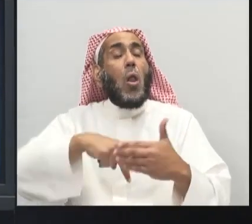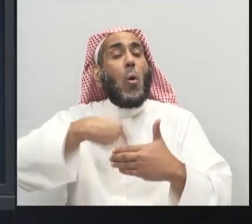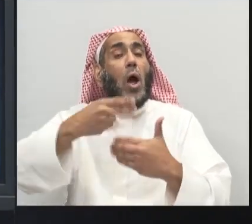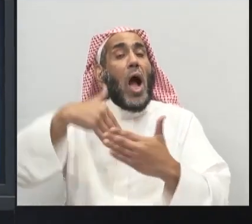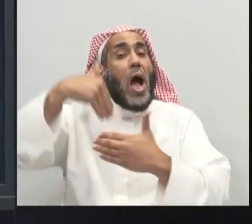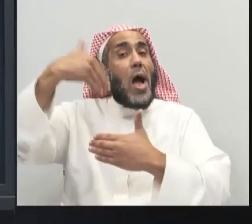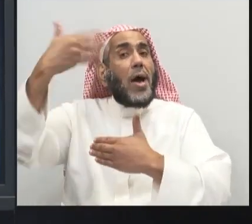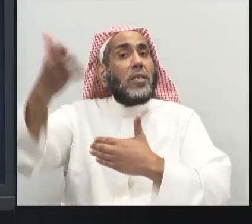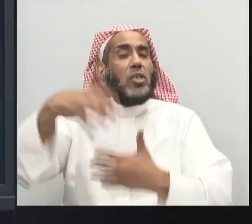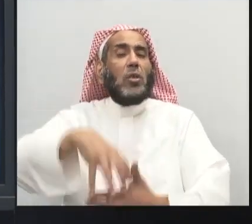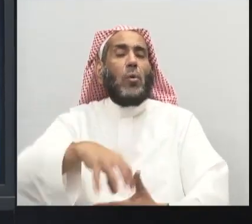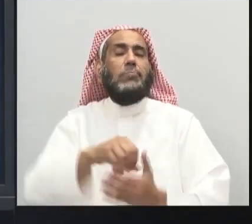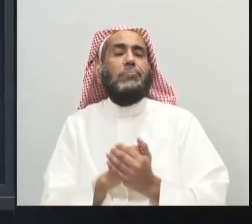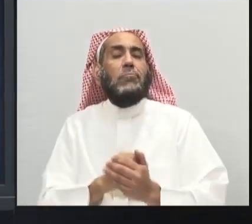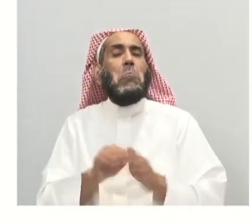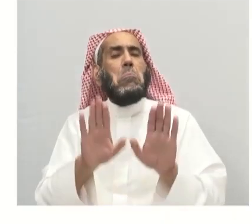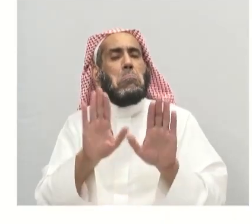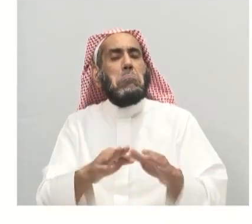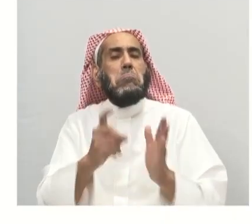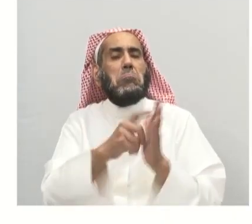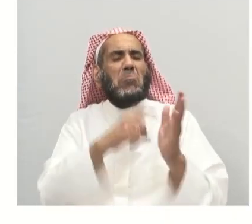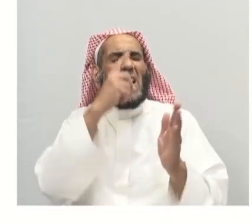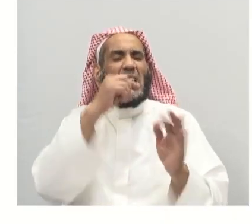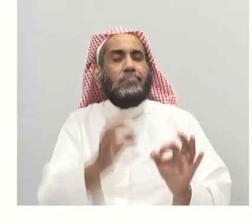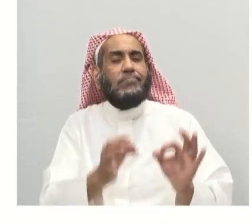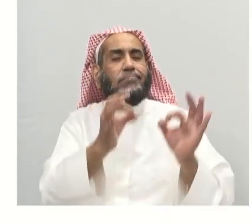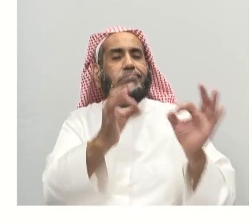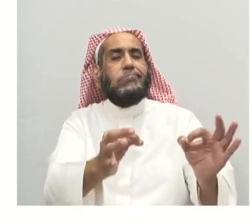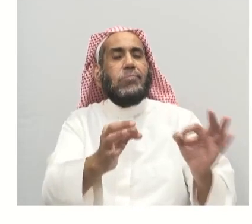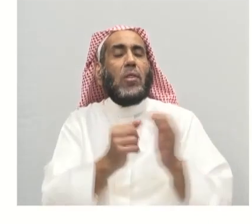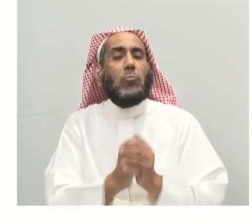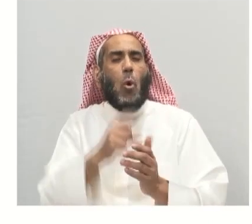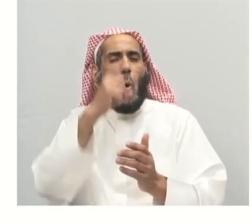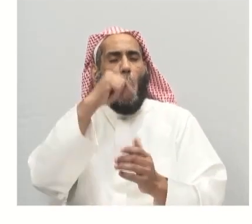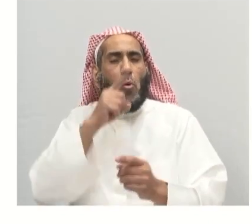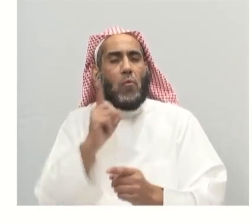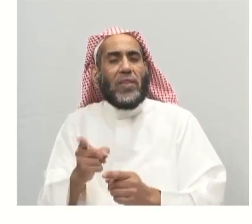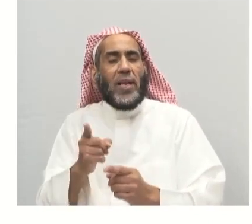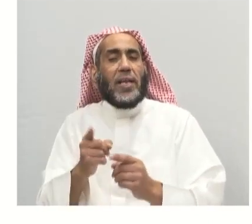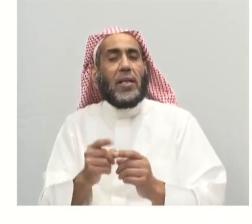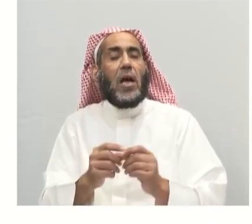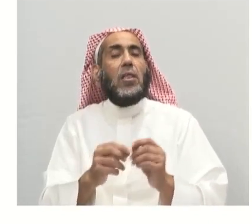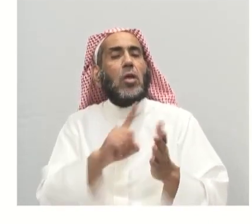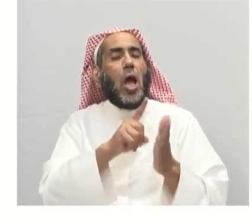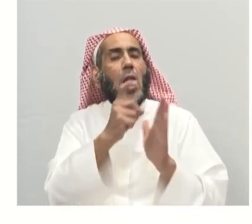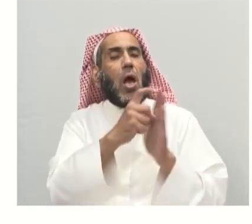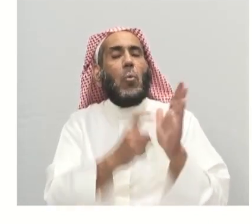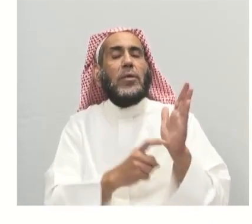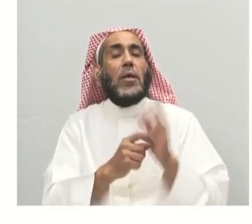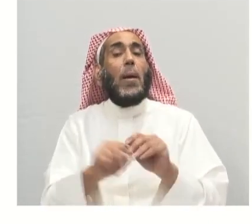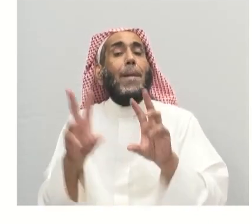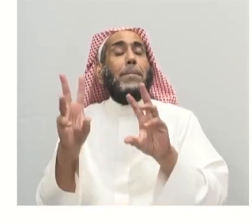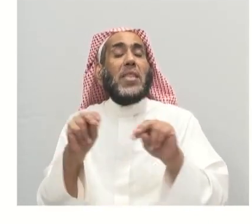نطاق الدوله حتى لو كان خارج نطاق الدوله فانه يطبق عليه ويفرض عليه هذه القوانين